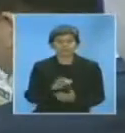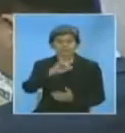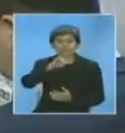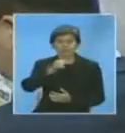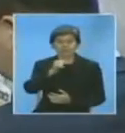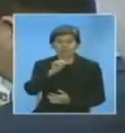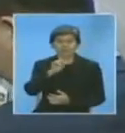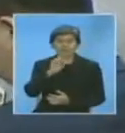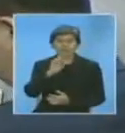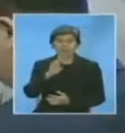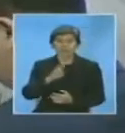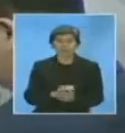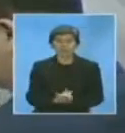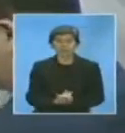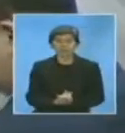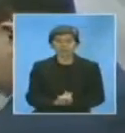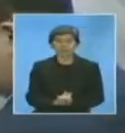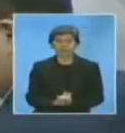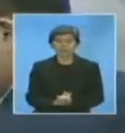จงรัก